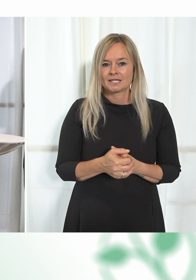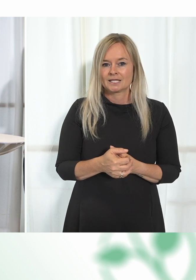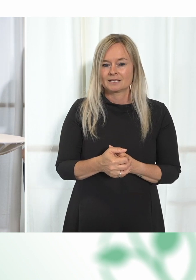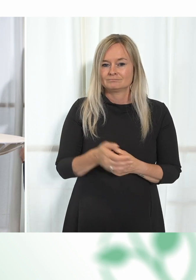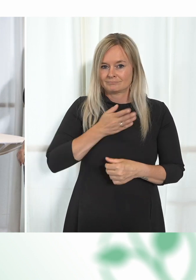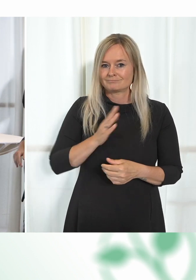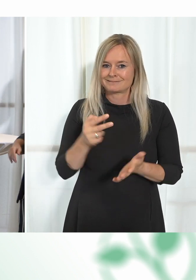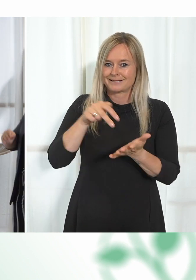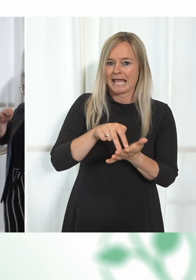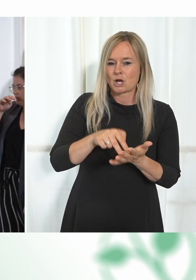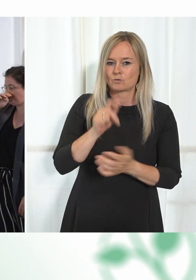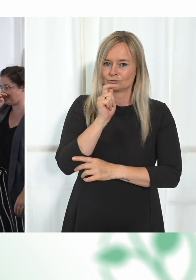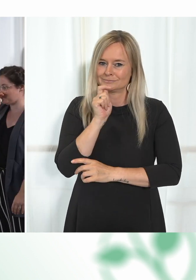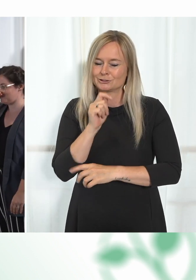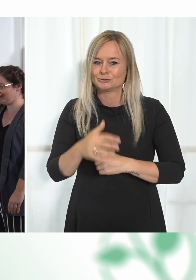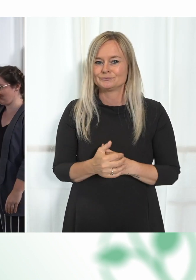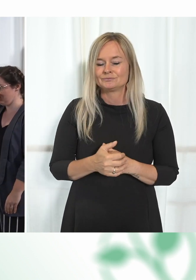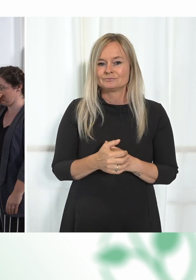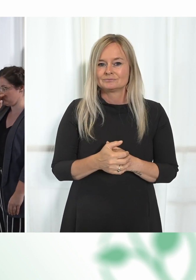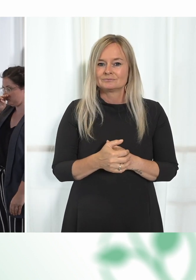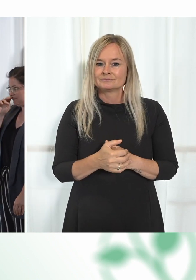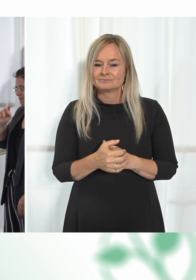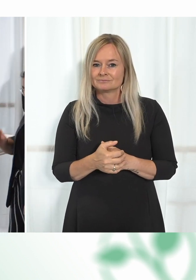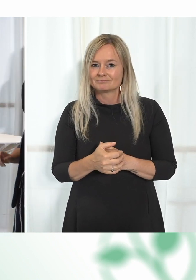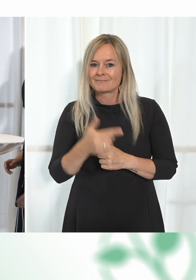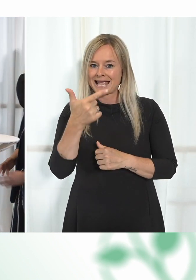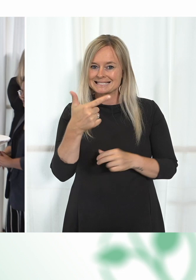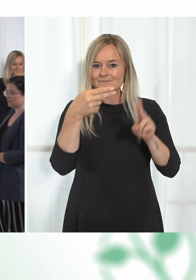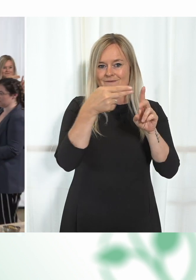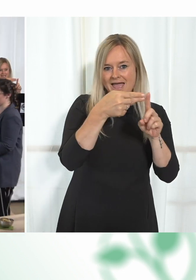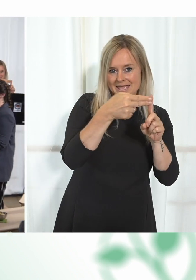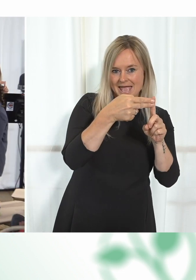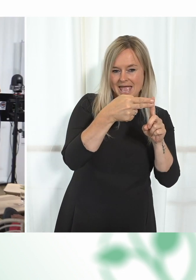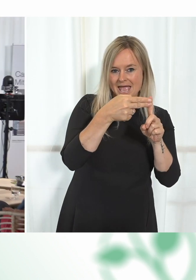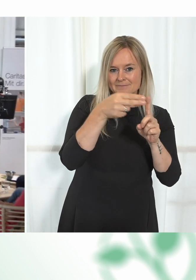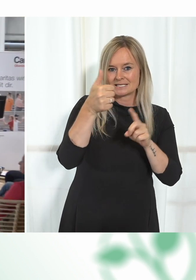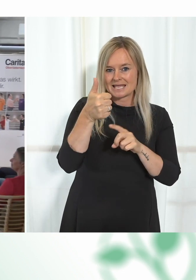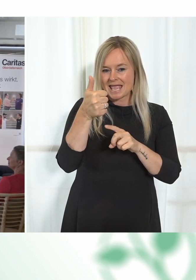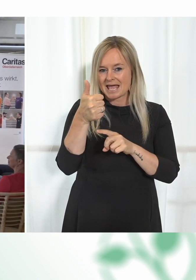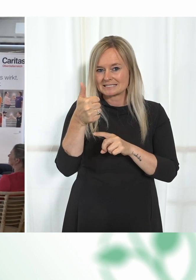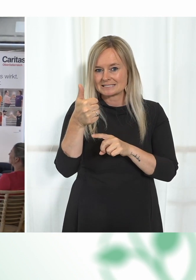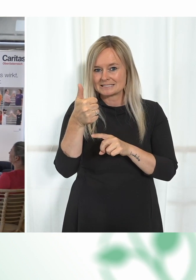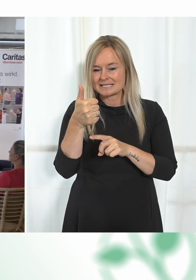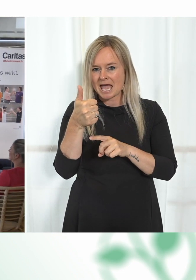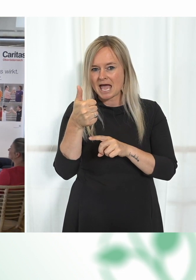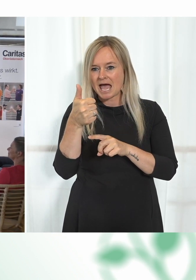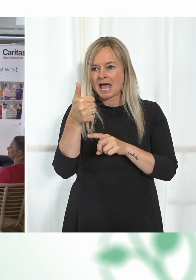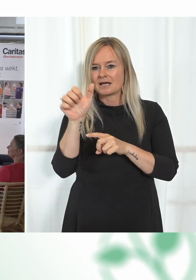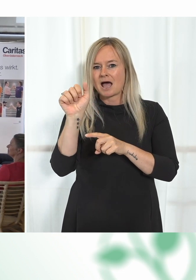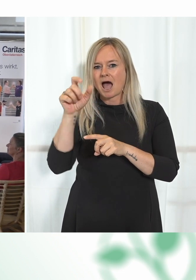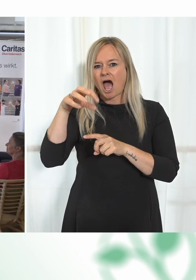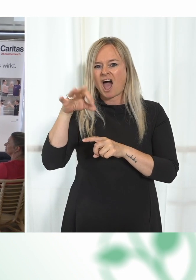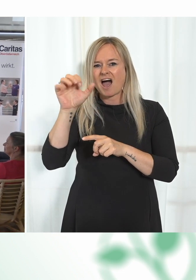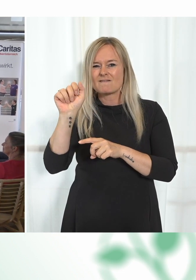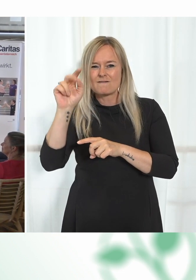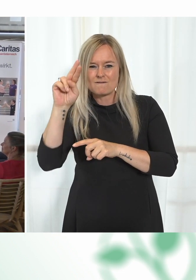Aufstehen gerne, das Mikro in die Hand nehmen, gerne auch aus dem Sitzen. Die zwei Apps, das erste heißt AFA. Okay. Und